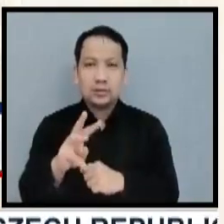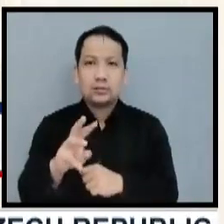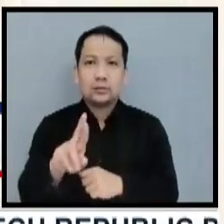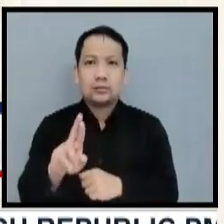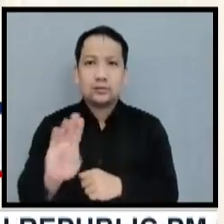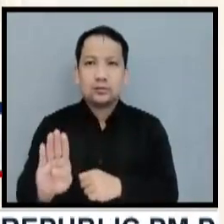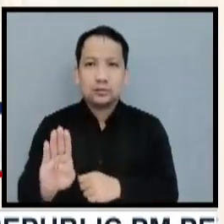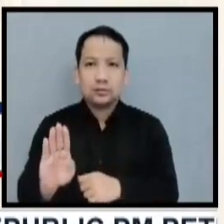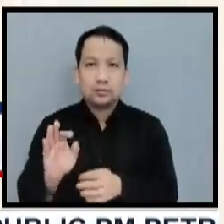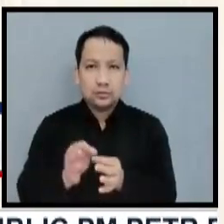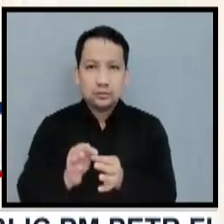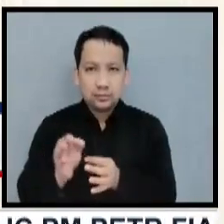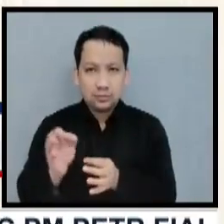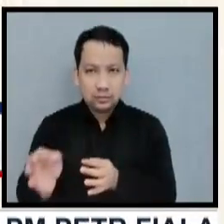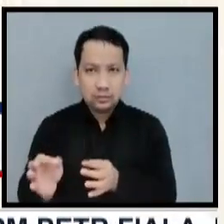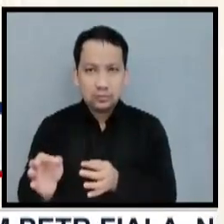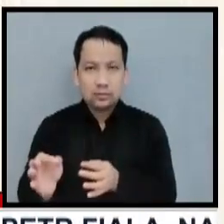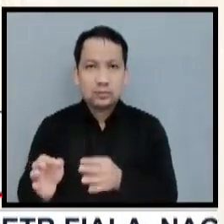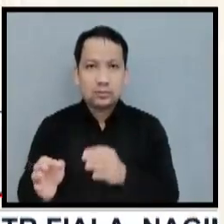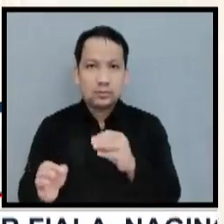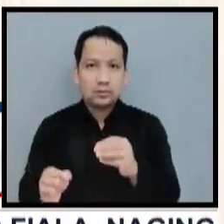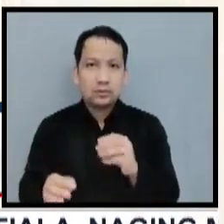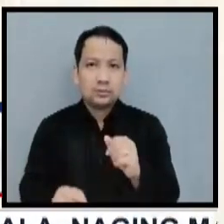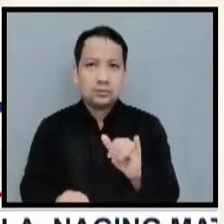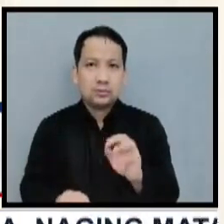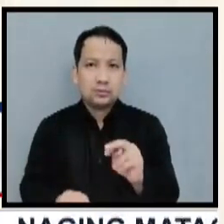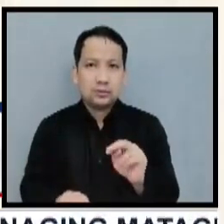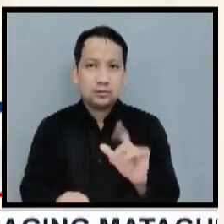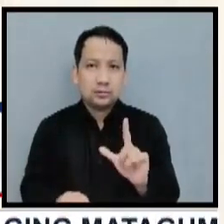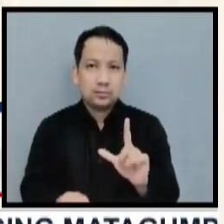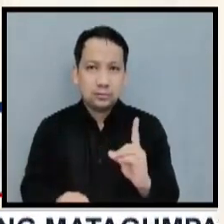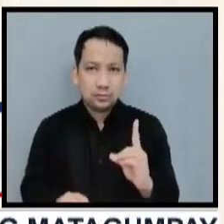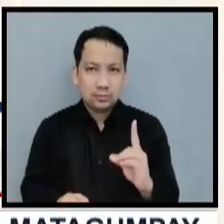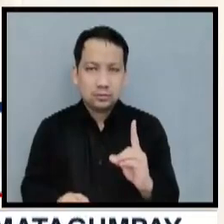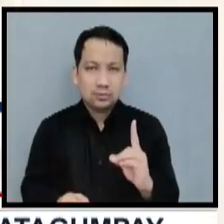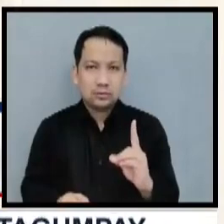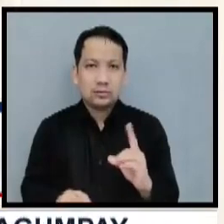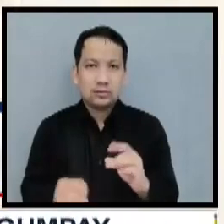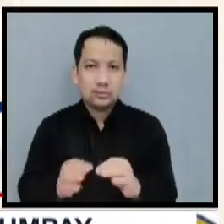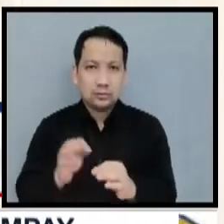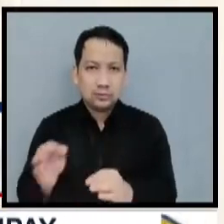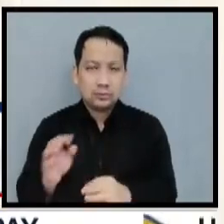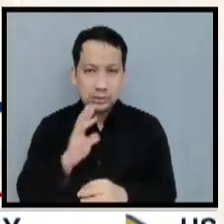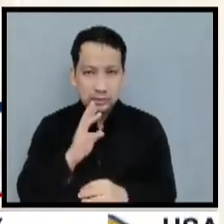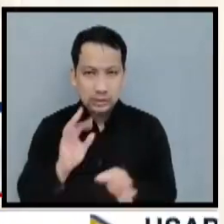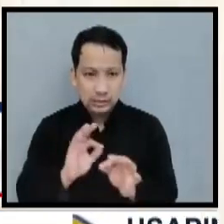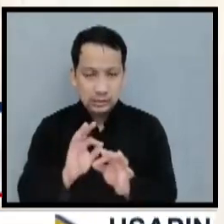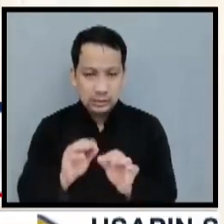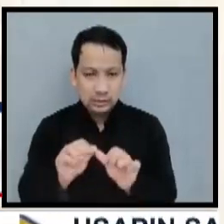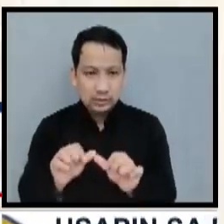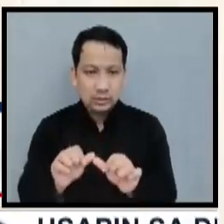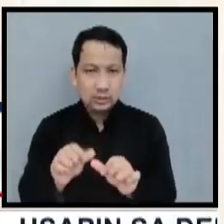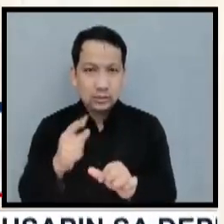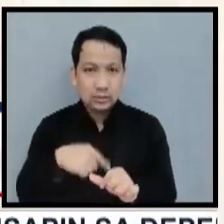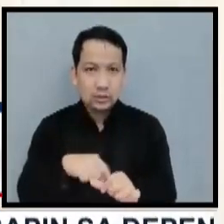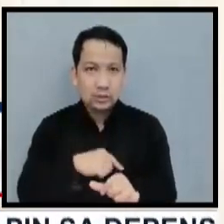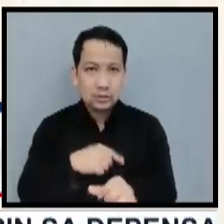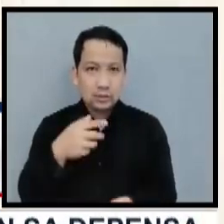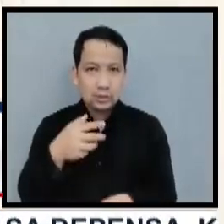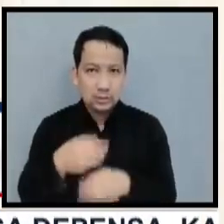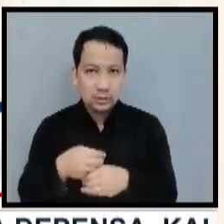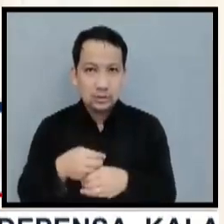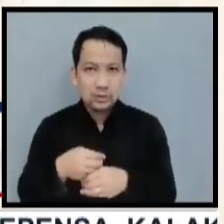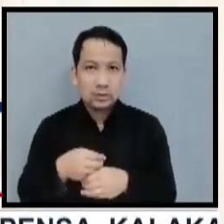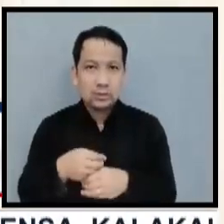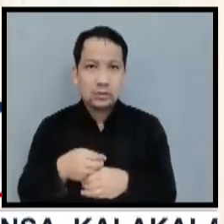suspend, Maynilad has to suspend the water interruptions because of our additional 2 cubic